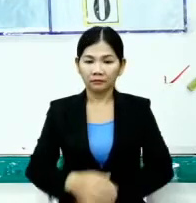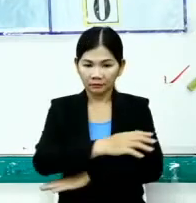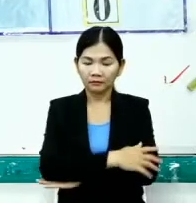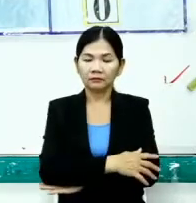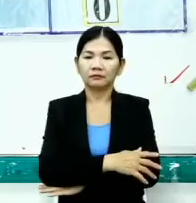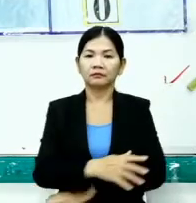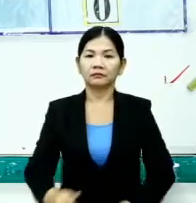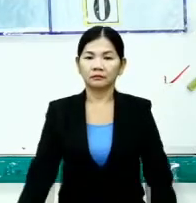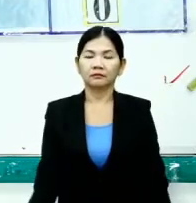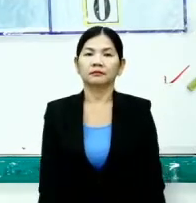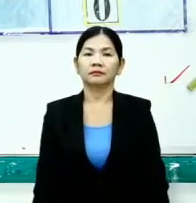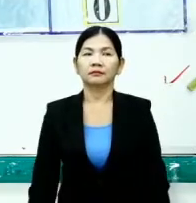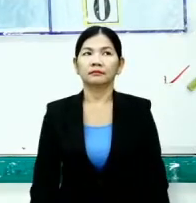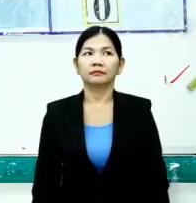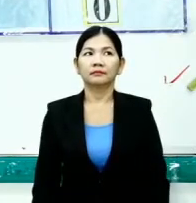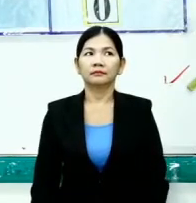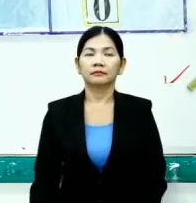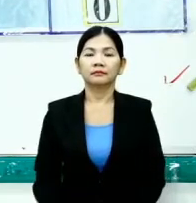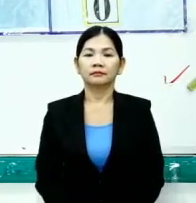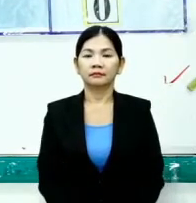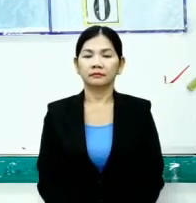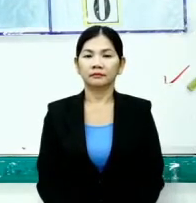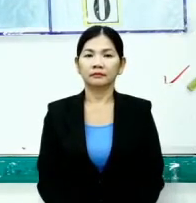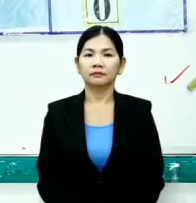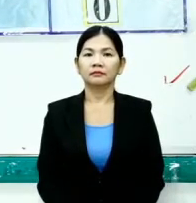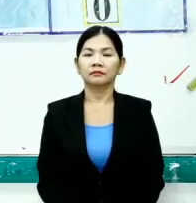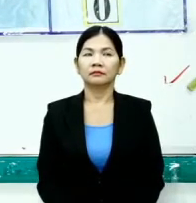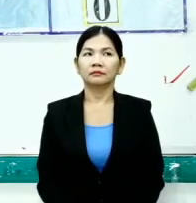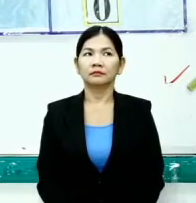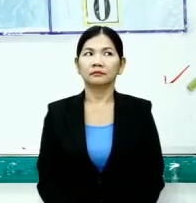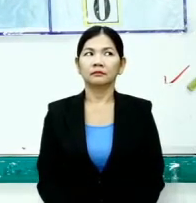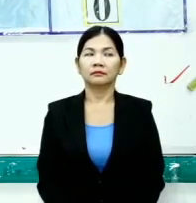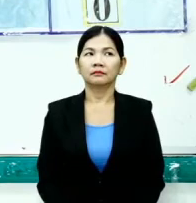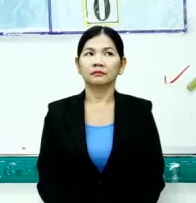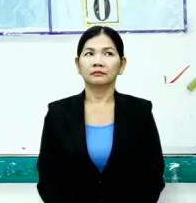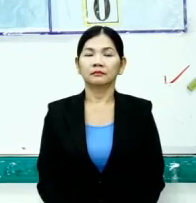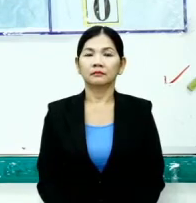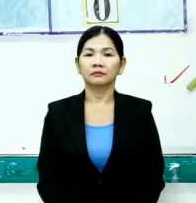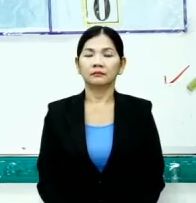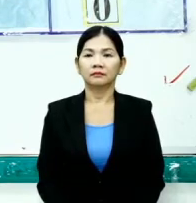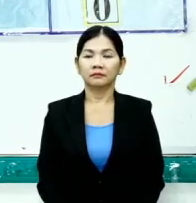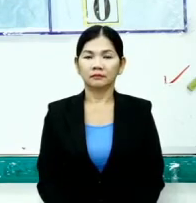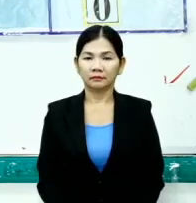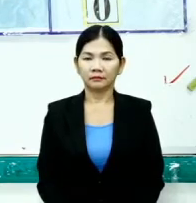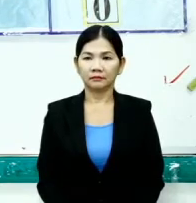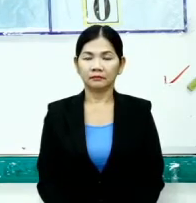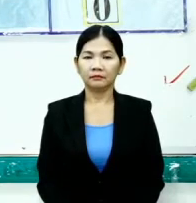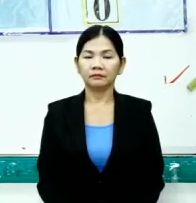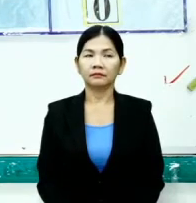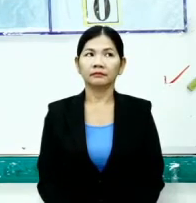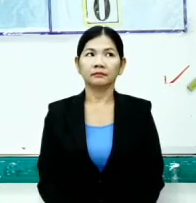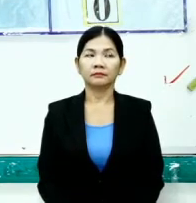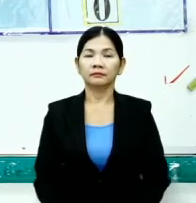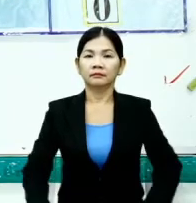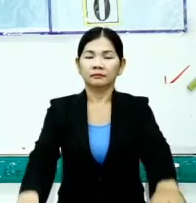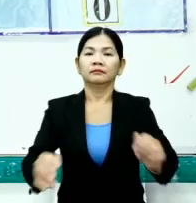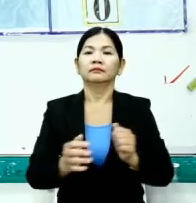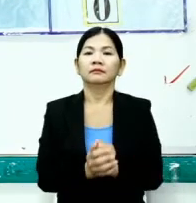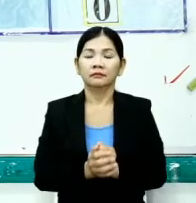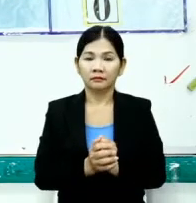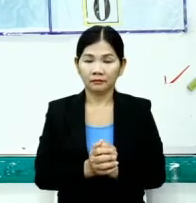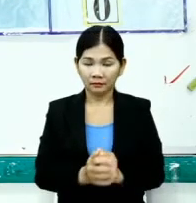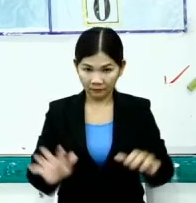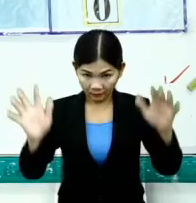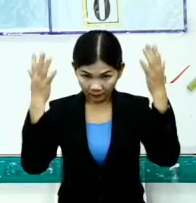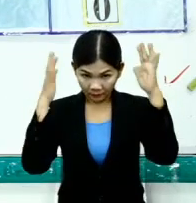ប់ប្រុងសម្រាប់ប្រុងចាល្អណាស់តោះឥឡូវកូនតែដាច់គួសំជាមួយអ្នកគ្រូទាំង